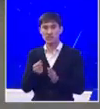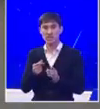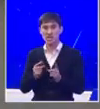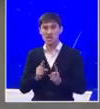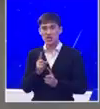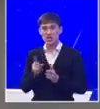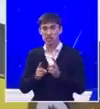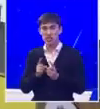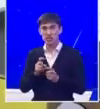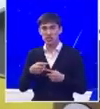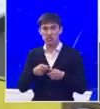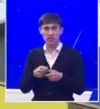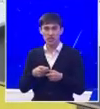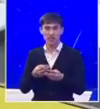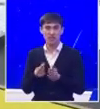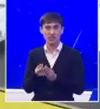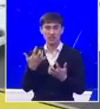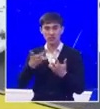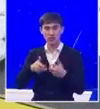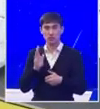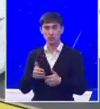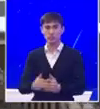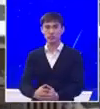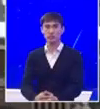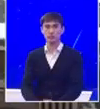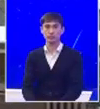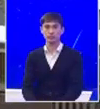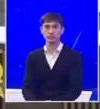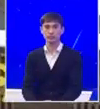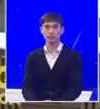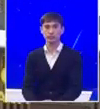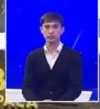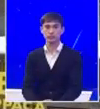инженерные и финансовые расчеты. Назгуль Бушан, Айдос Калиев, Аманжол Жункешев, телеканал ЖТСУ.